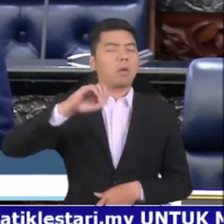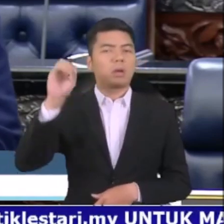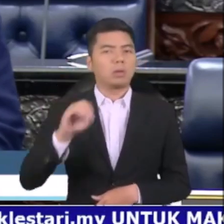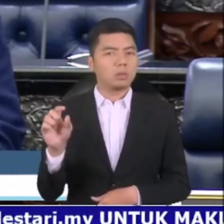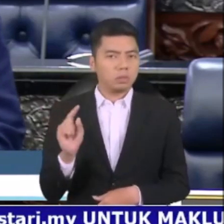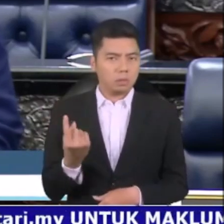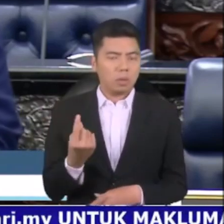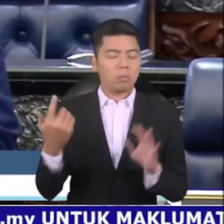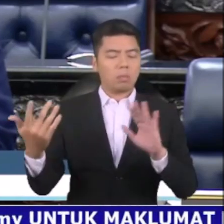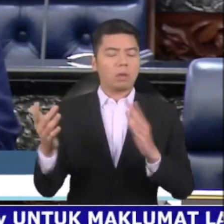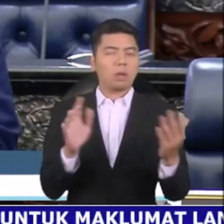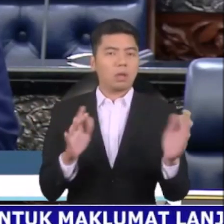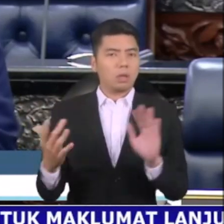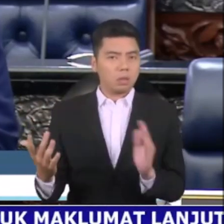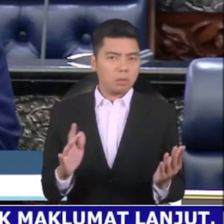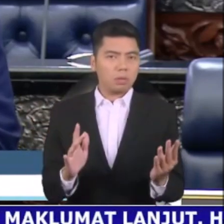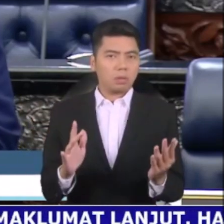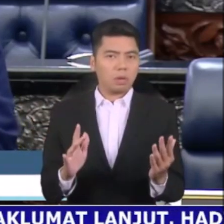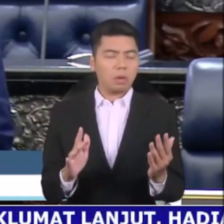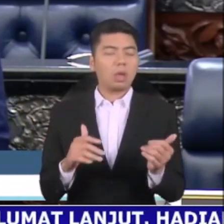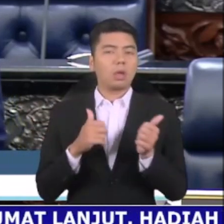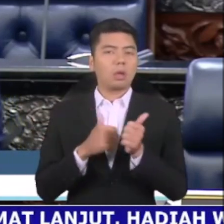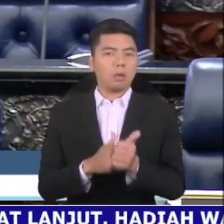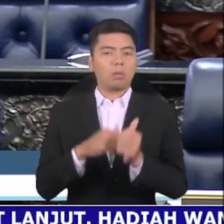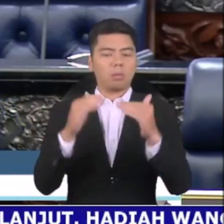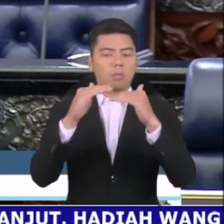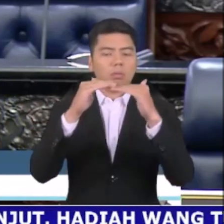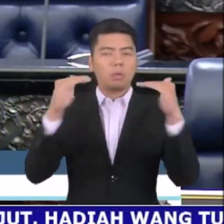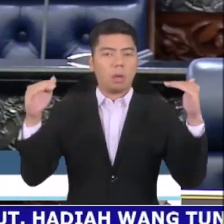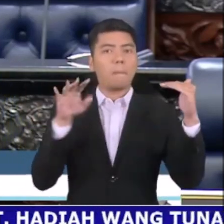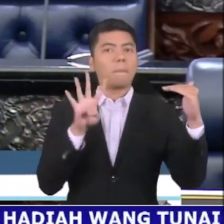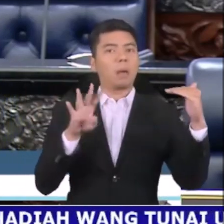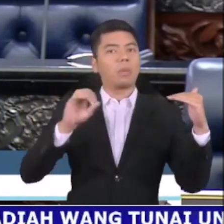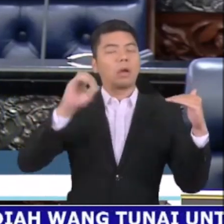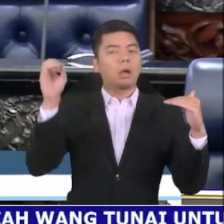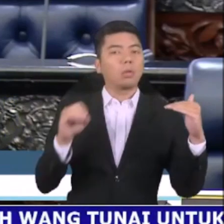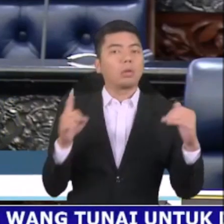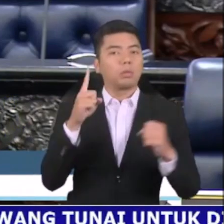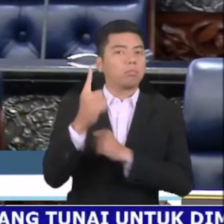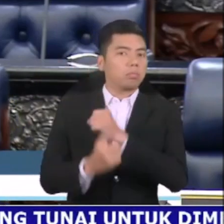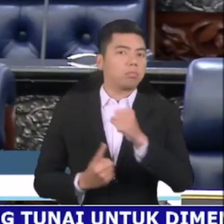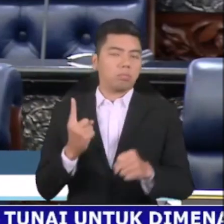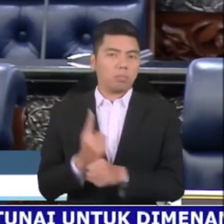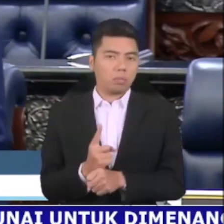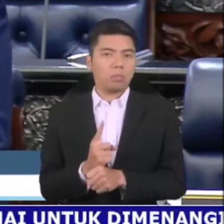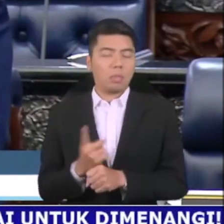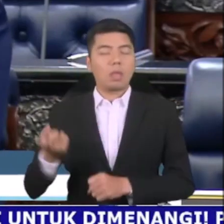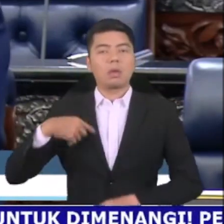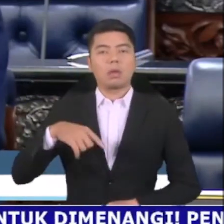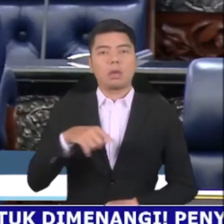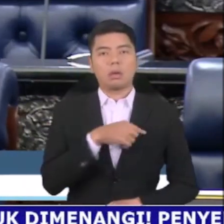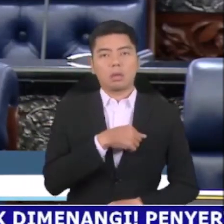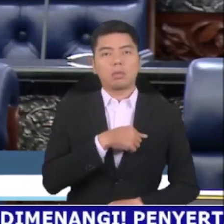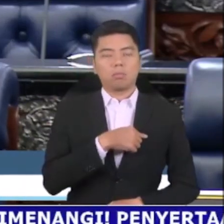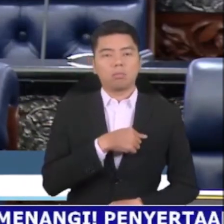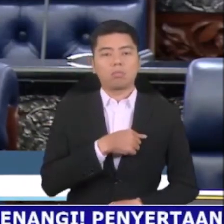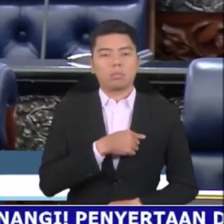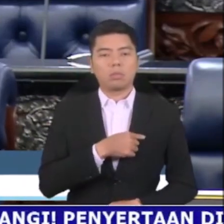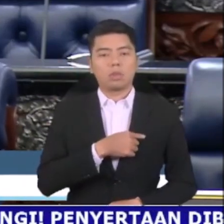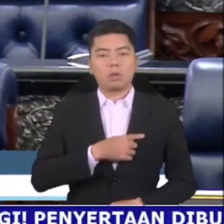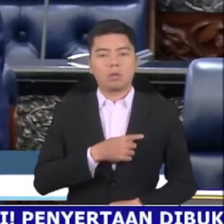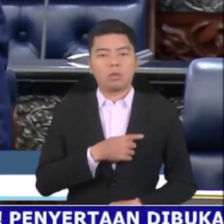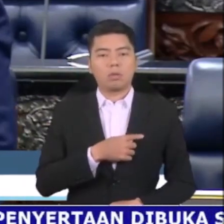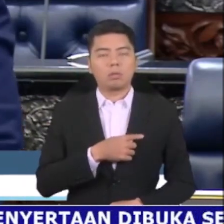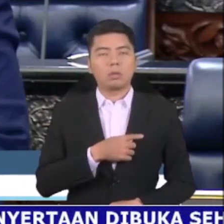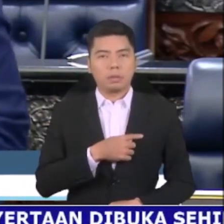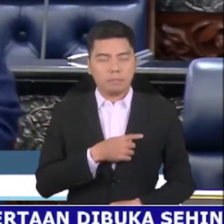sahaja dibandingkan dengan standard yang perlu kita buat ialah 4% setahun kita cubalah tunggu hari jumaat